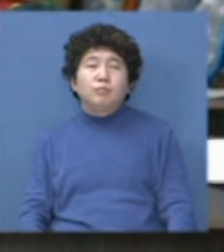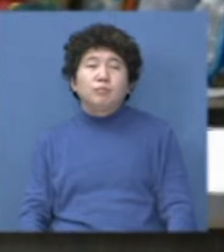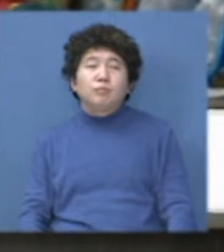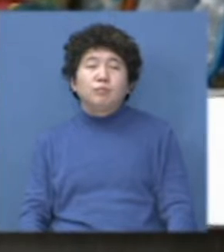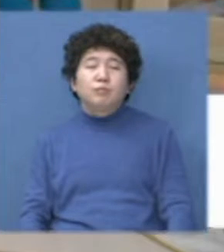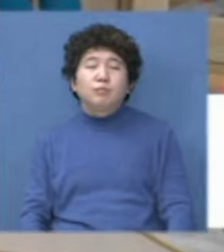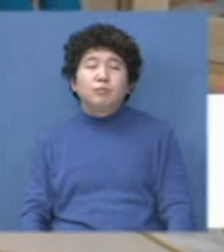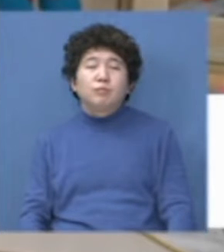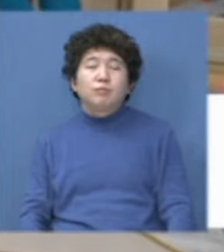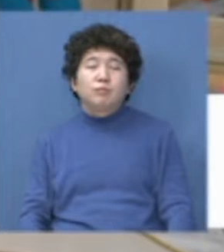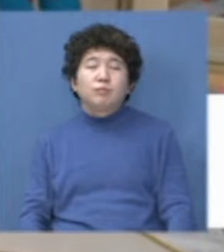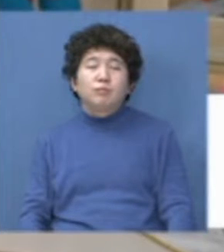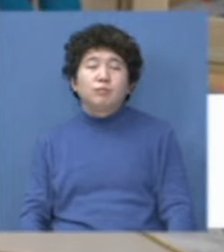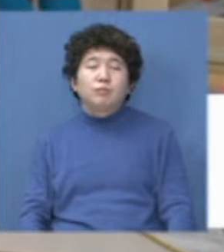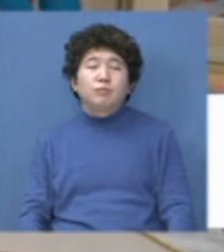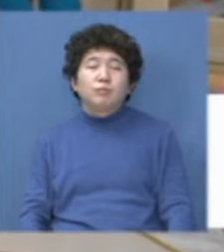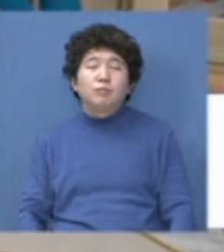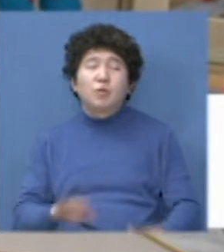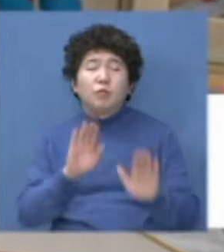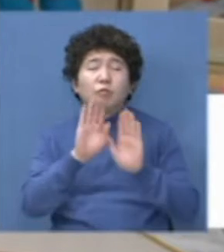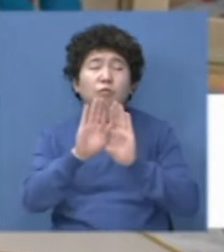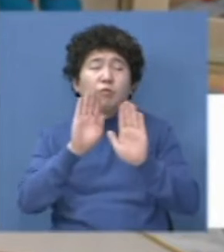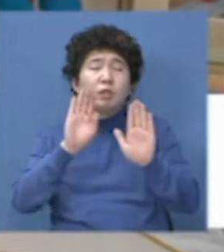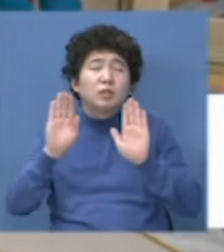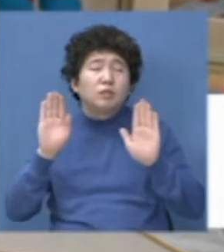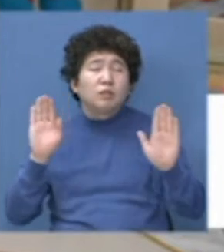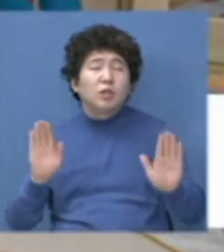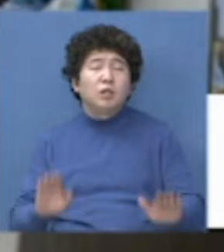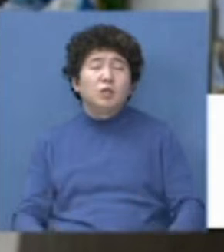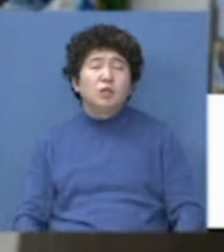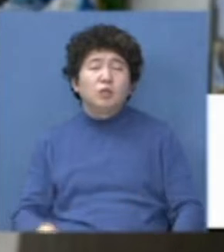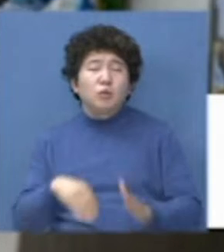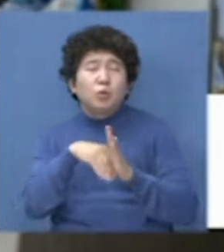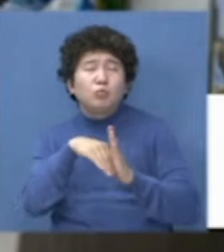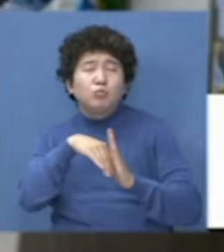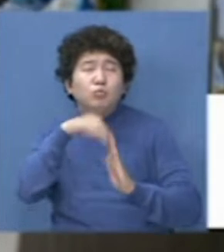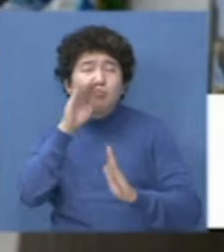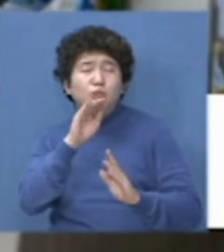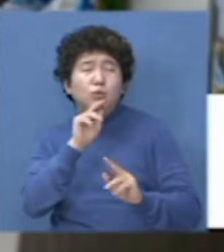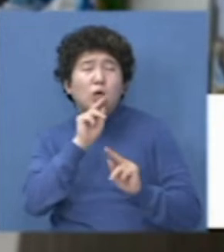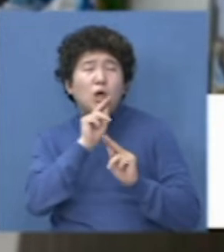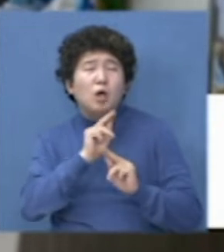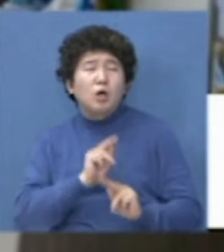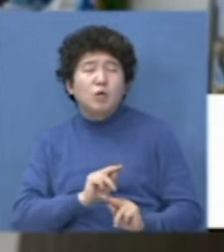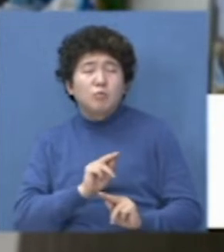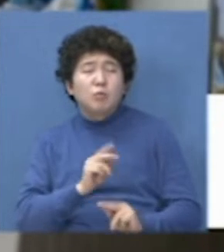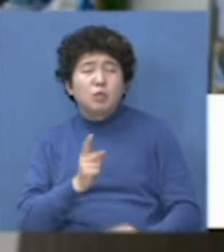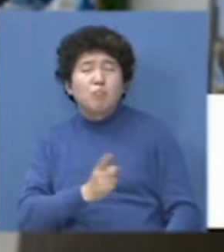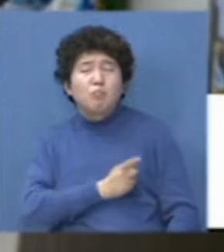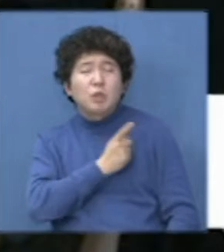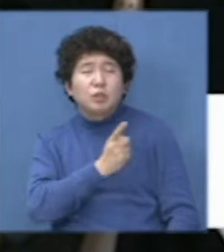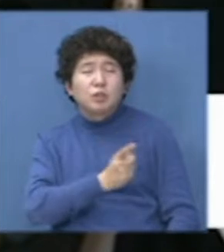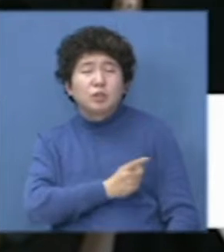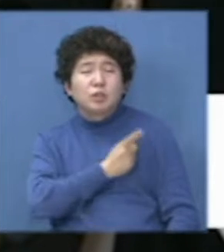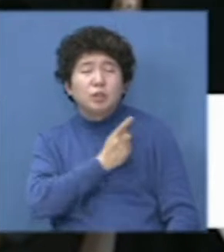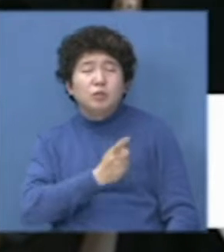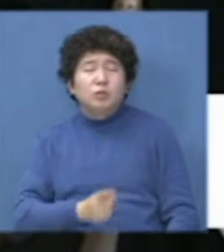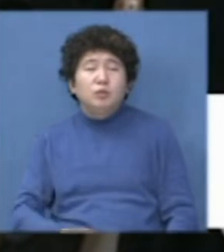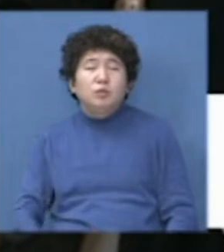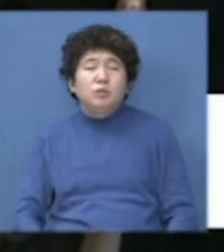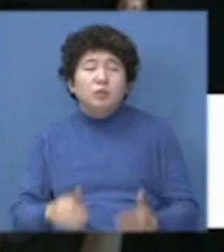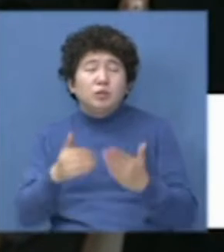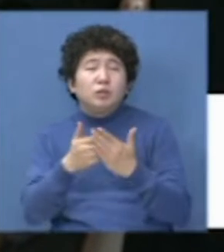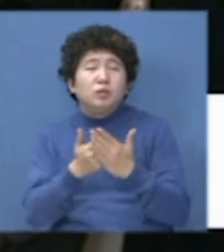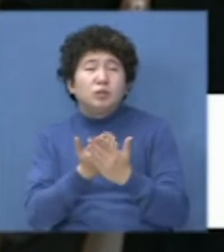Сәндік қолданбалы бұйымдар көрмесі аудан шеберлерінің үздік жұмыстарын жұртшылыққа таныстырады. Мамандардың айтуынша, бұл жоба өнер саласына жаңадан